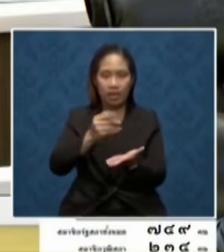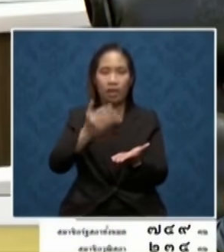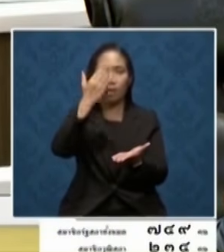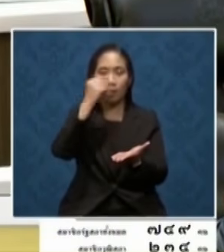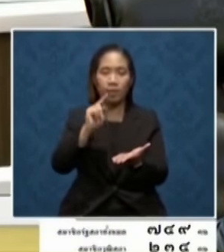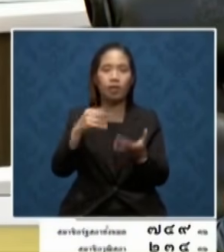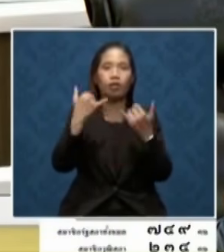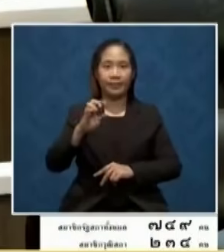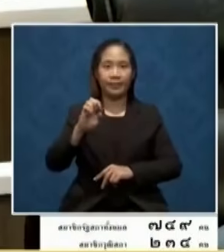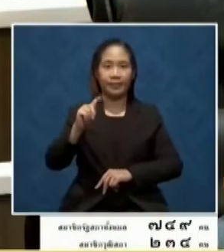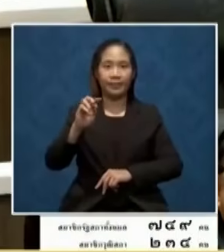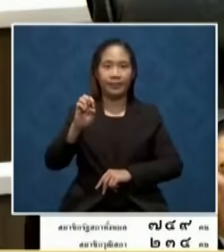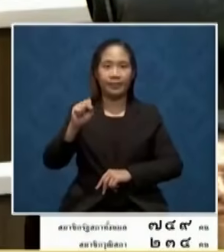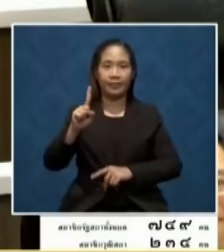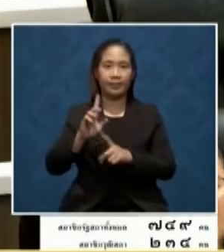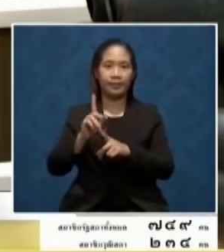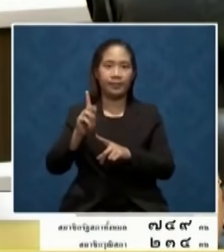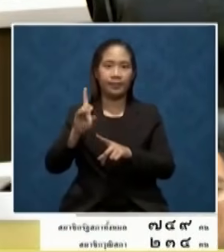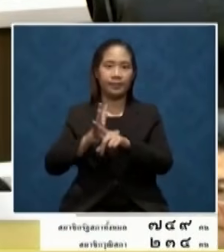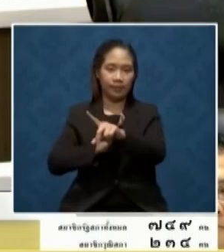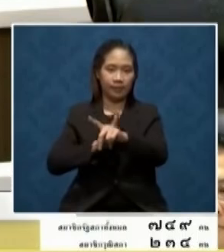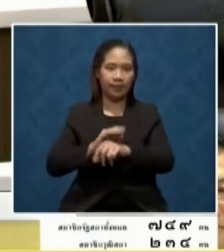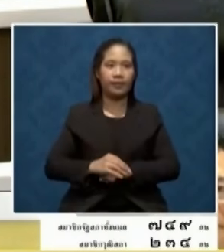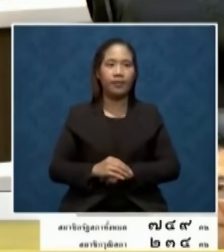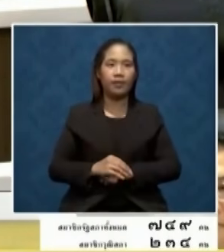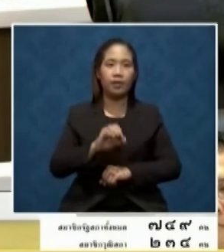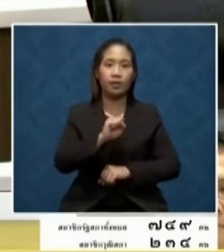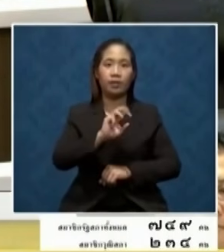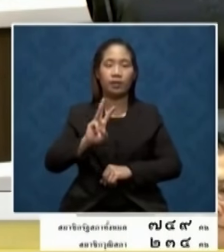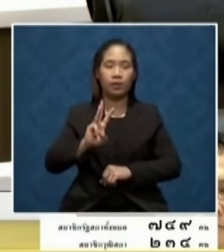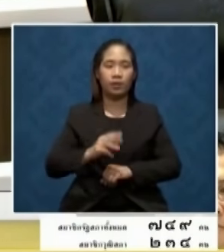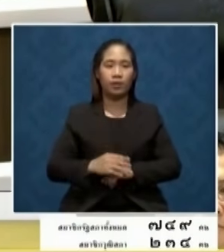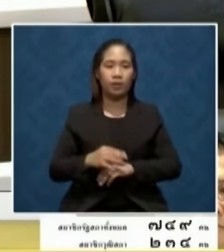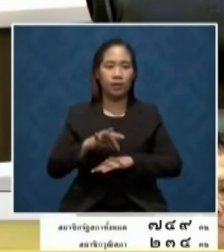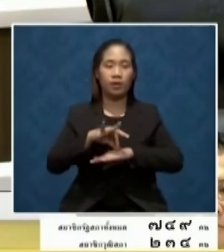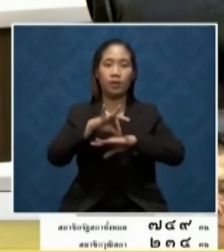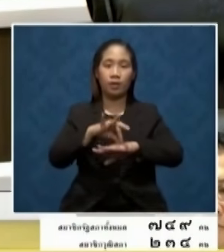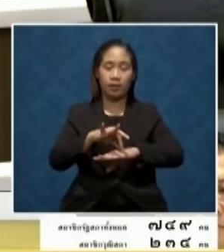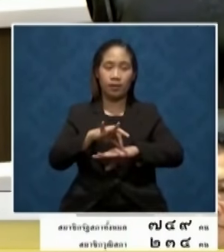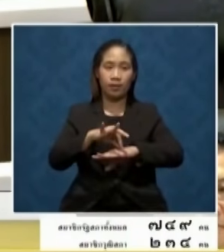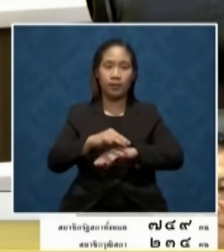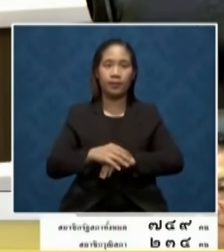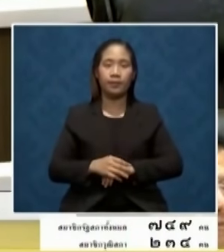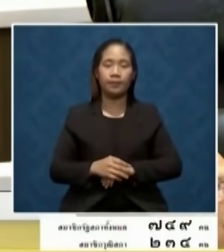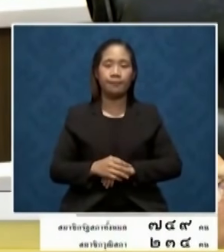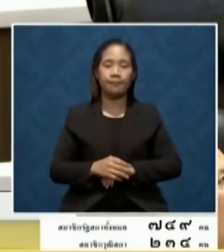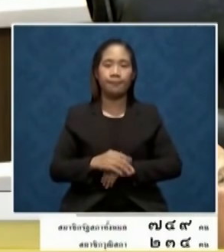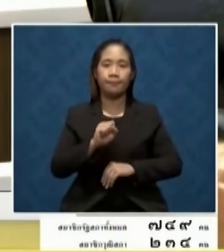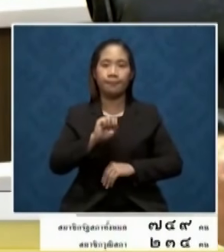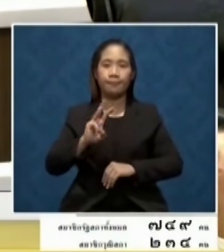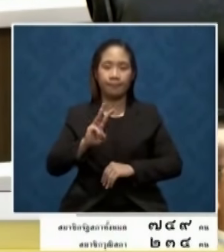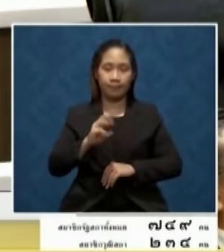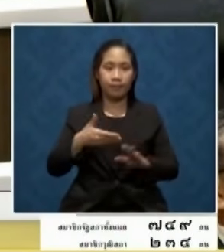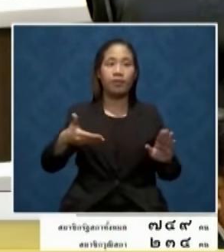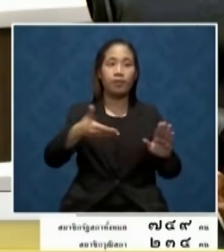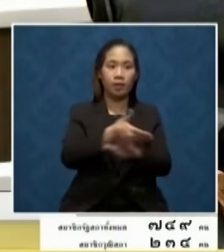พูดชื่อวัดแล้วเอ้าไม่พูดผิดพูดผิด อยากจะเข้าวัดนั่นแหละครับสวกิติศักดิ์นะคะคือสวกิติศักดิ์เองเนี่ยแสดงจุดยืนชัดเจนมาก่อน